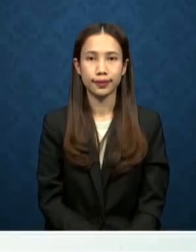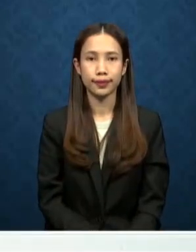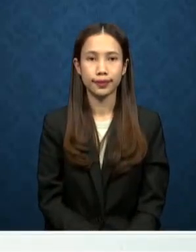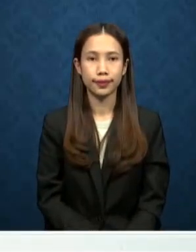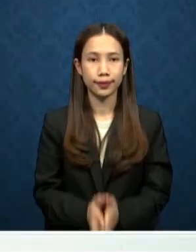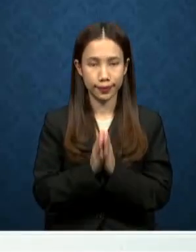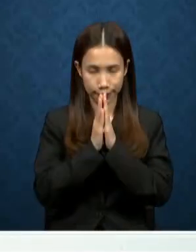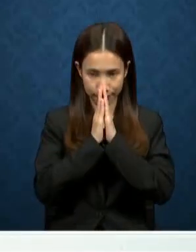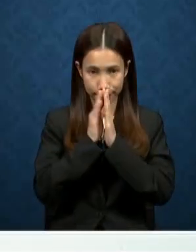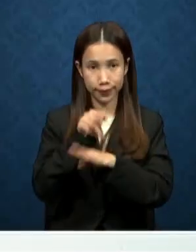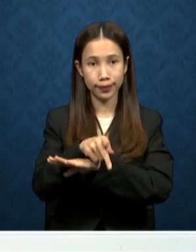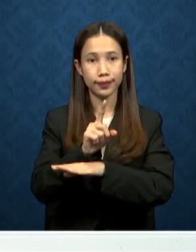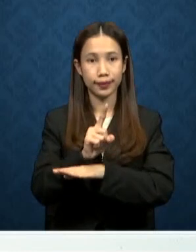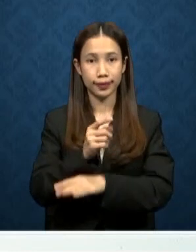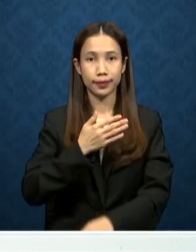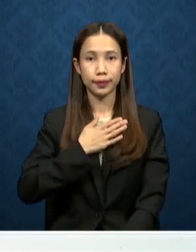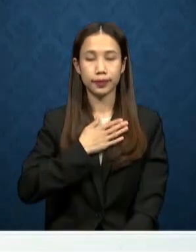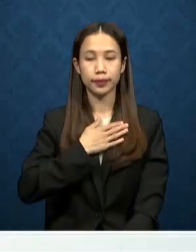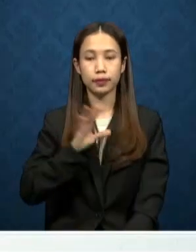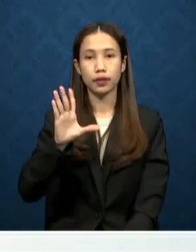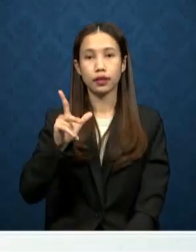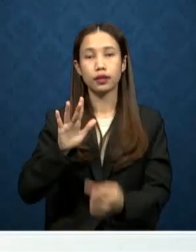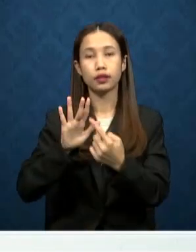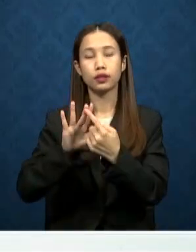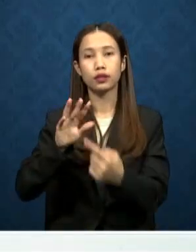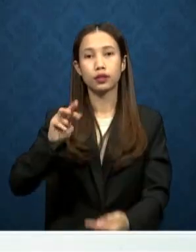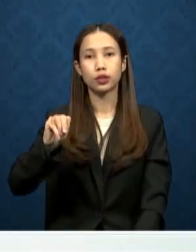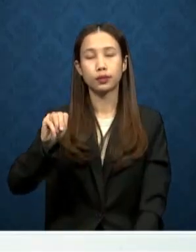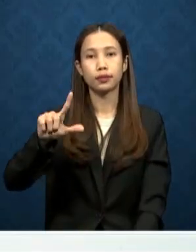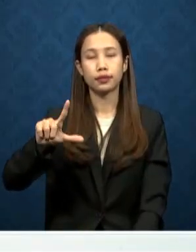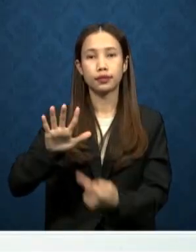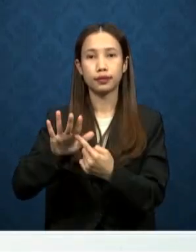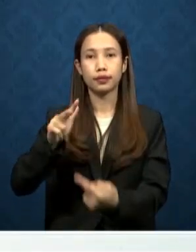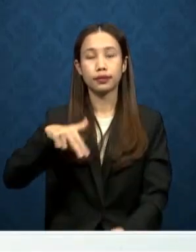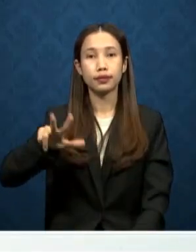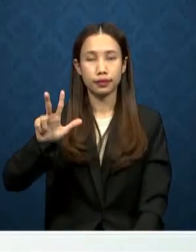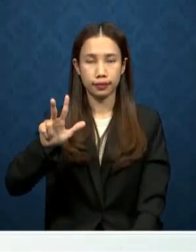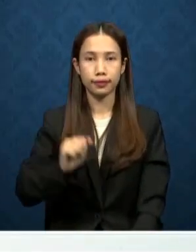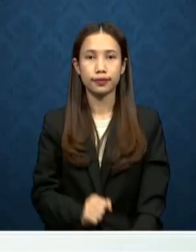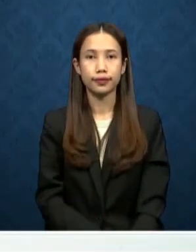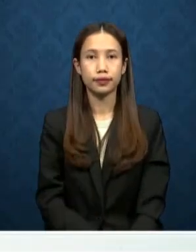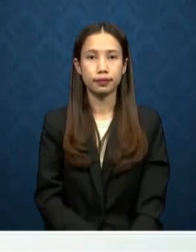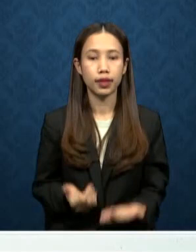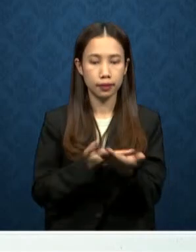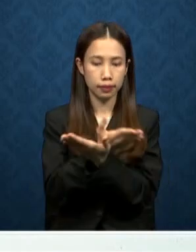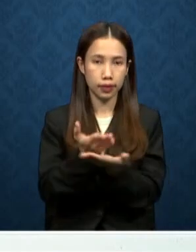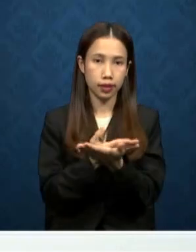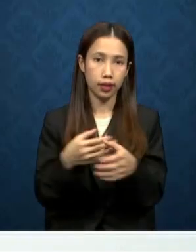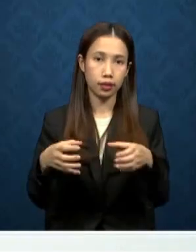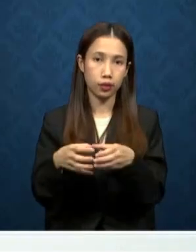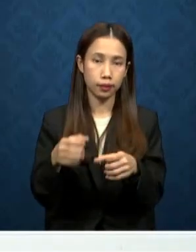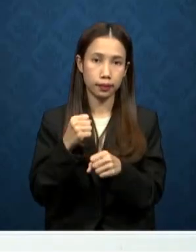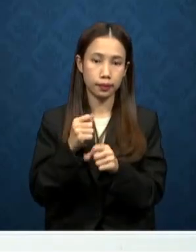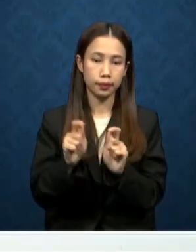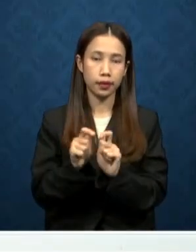เรียนท่านประธานครับผมนายชุมลาภเตชเศษนะครับ เป็นที่ปรึกษาคณะ